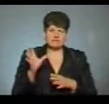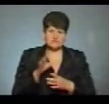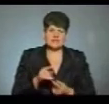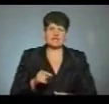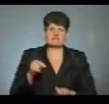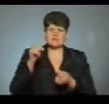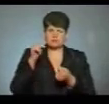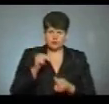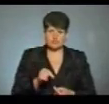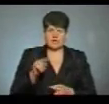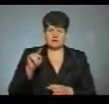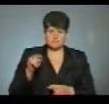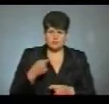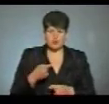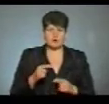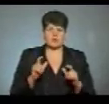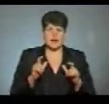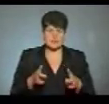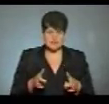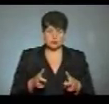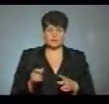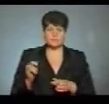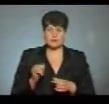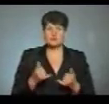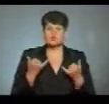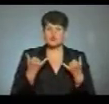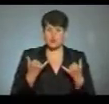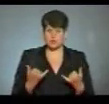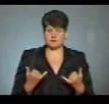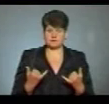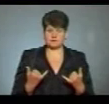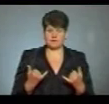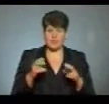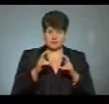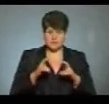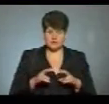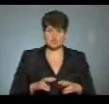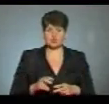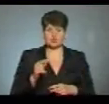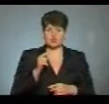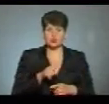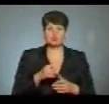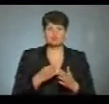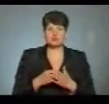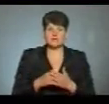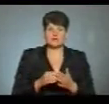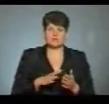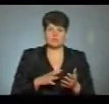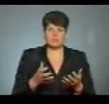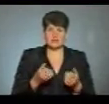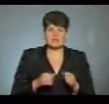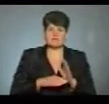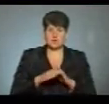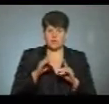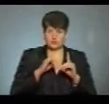відповідало, відповідно до вимог карантину. І сьогодні, аналізуючи той бюджет, який був прийнятий Верховною Радою,